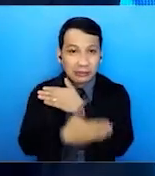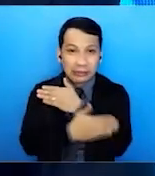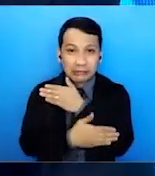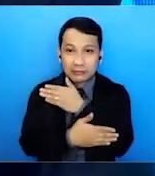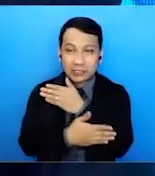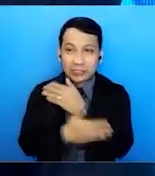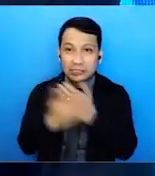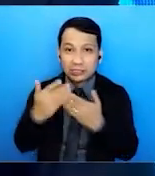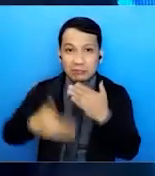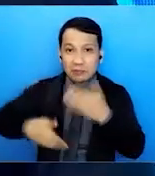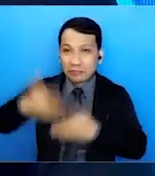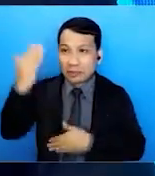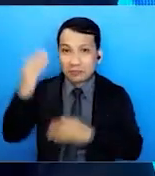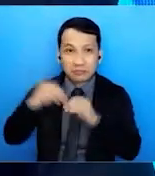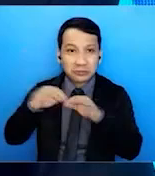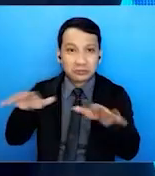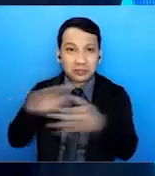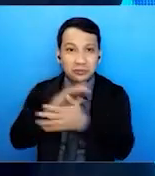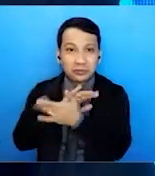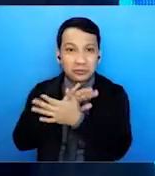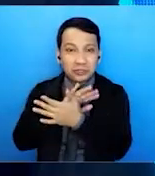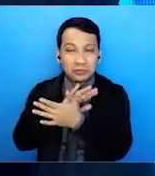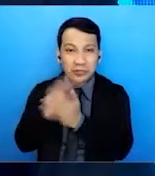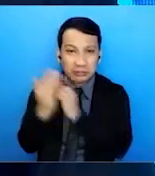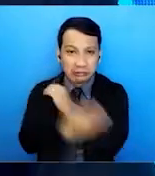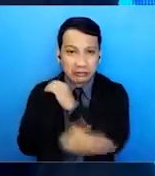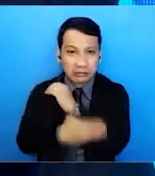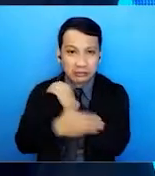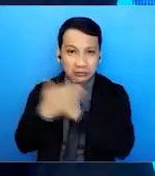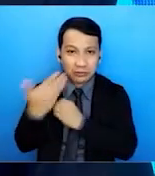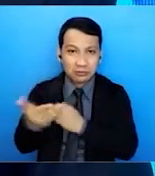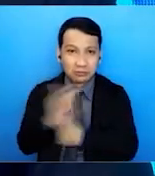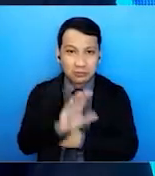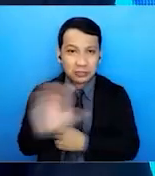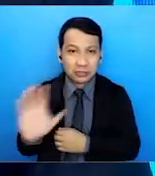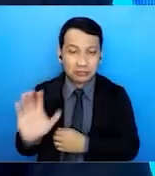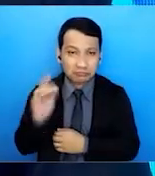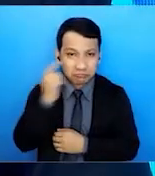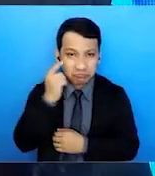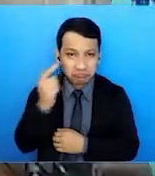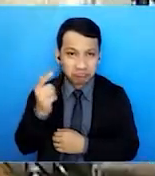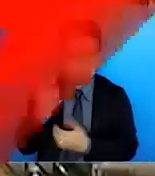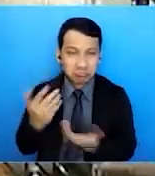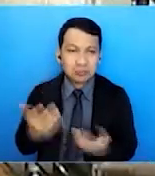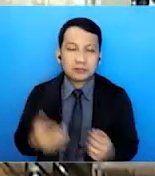ang antas ng hawaan ng COVID-19. Nasa frontline ng balita ngayon si Greg Gregorio.